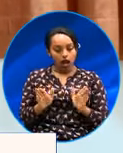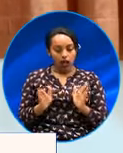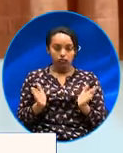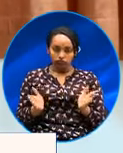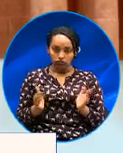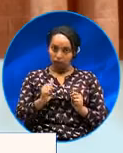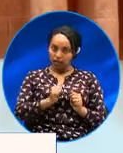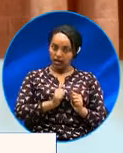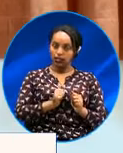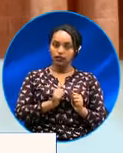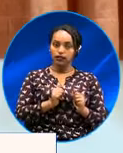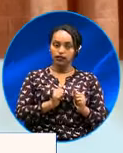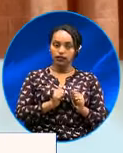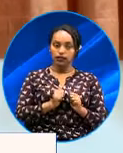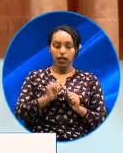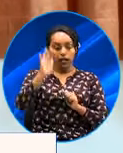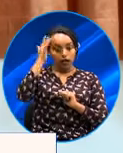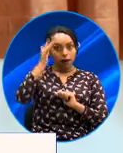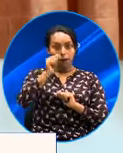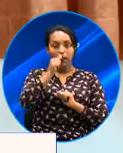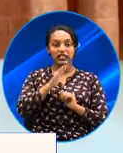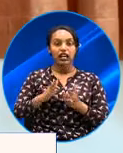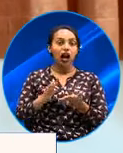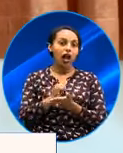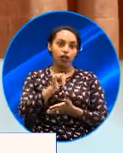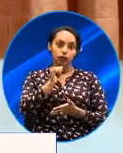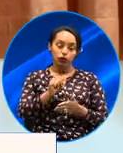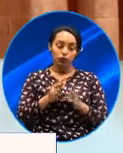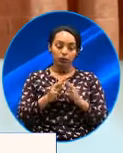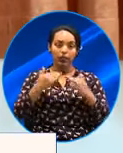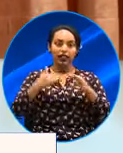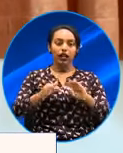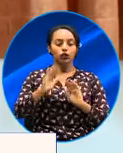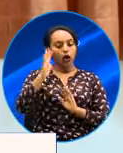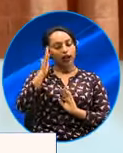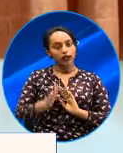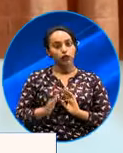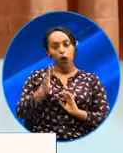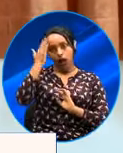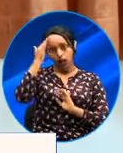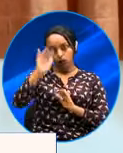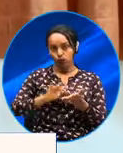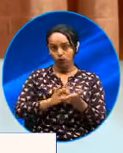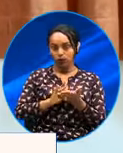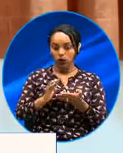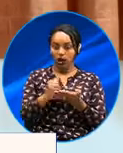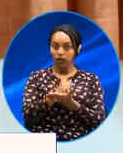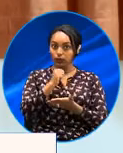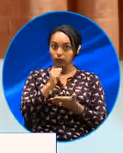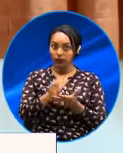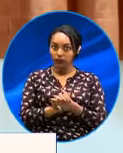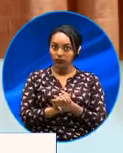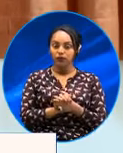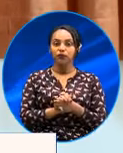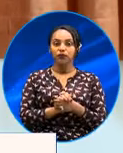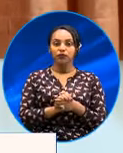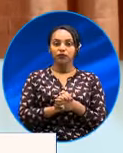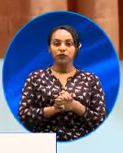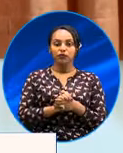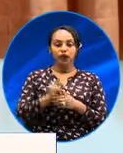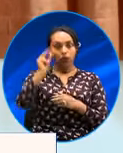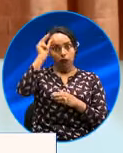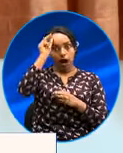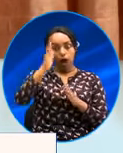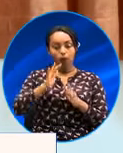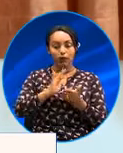ቀኝ በራስ ለህመም ማስታገሻ አለመውሰድ፣ መጠናቸውና አይነታቸው ያልታወቁ መድኃኒቶችን አለመውሰድ።